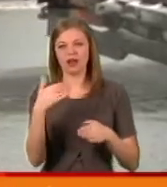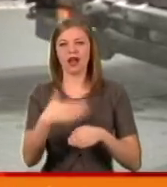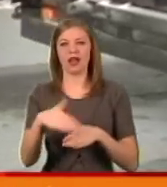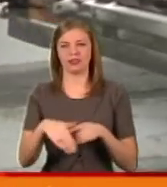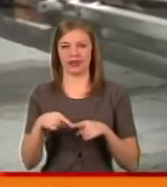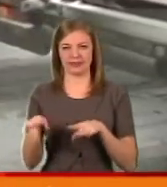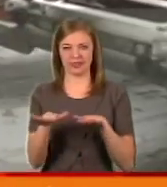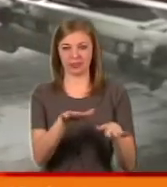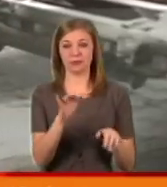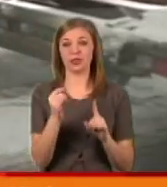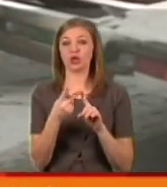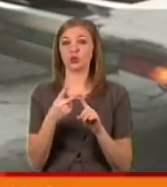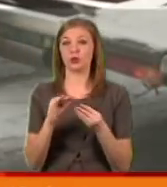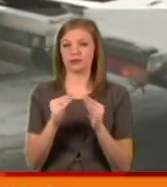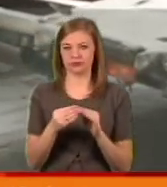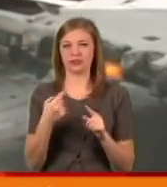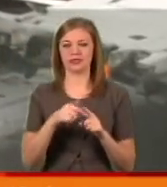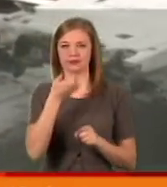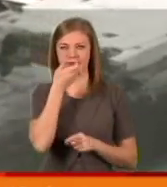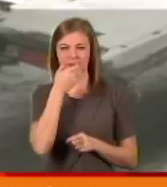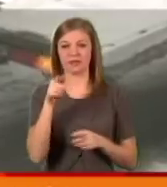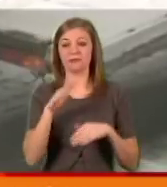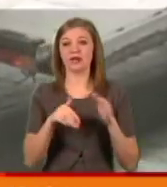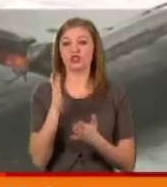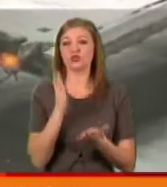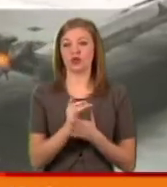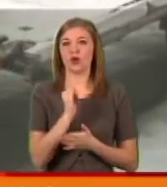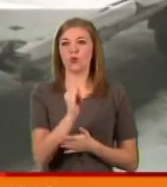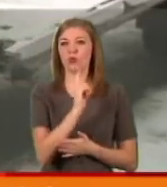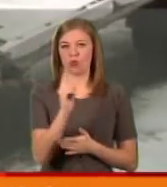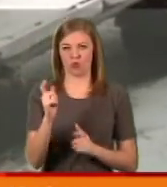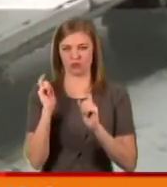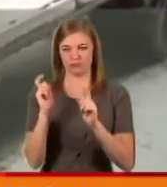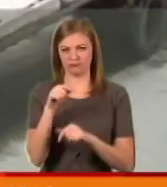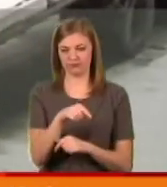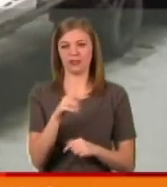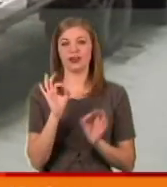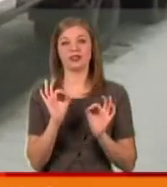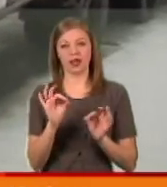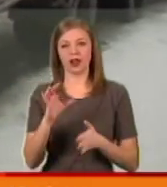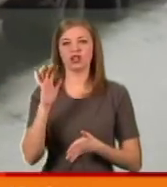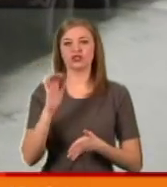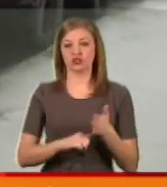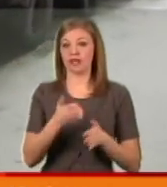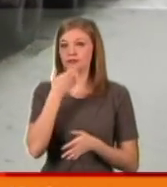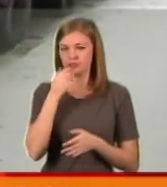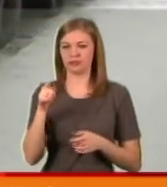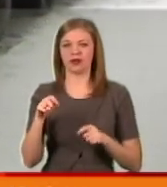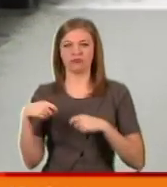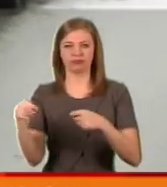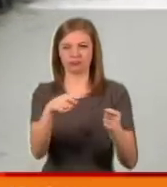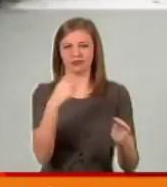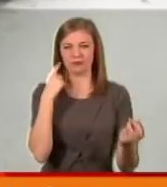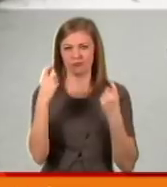цих самих майданчиків. І другий нюанс – це рації. Вони є фактично в кабіні кожного далекобійника, якраз через рації, вони